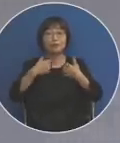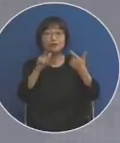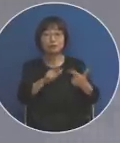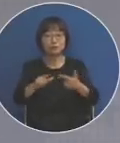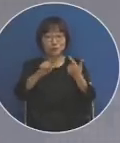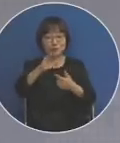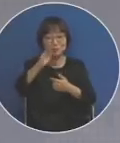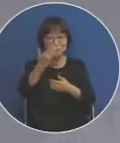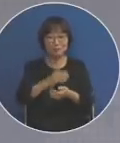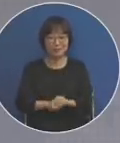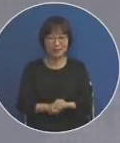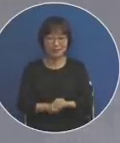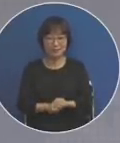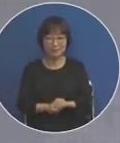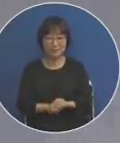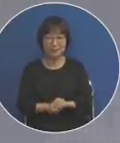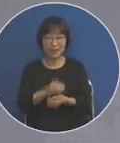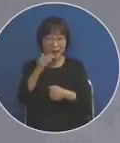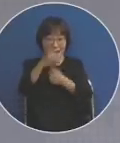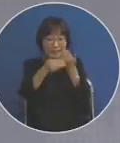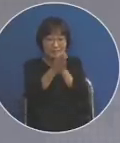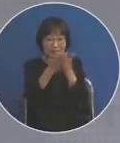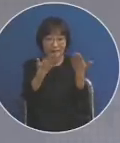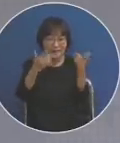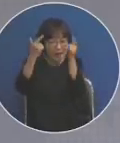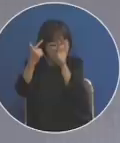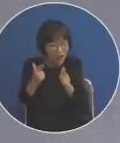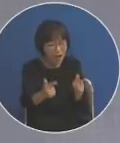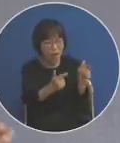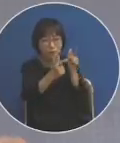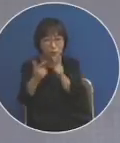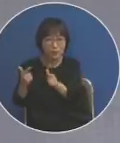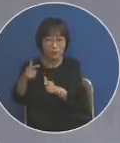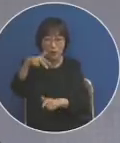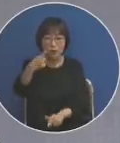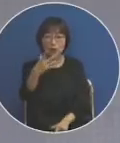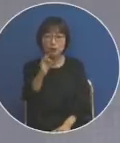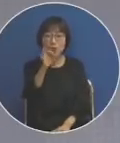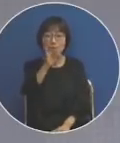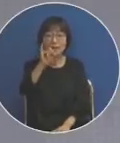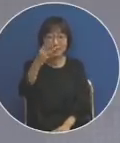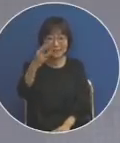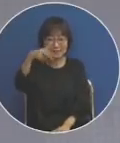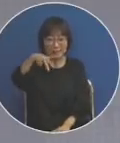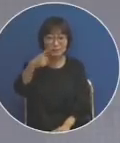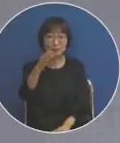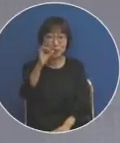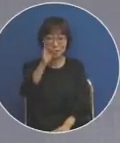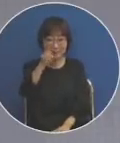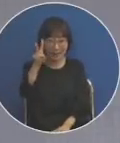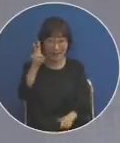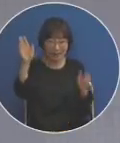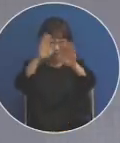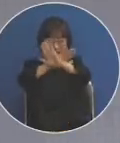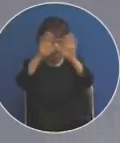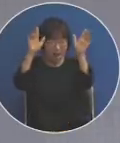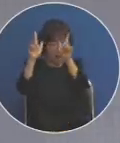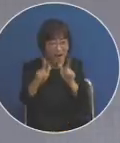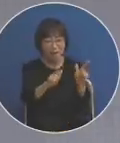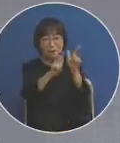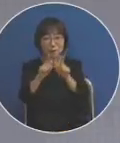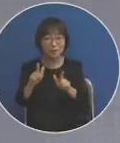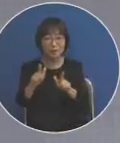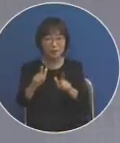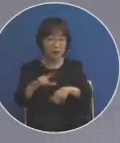항상 기도해라 이렇게도 되는데 그 말은 아닙니다. And so to pray all night all day, it also means to pray all day long, but it doesn't really mean that either.